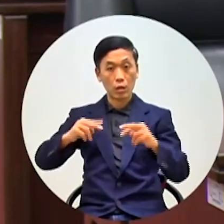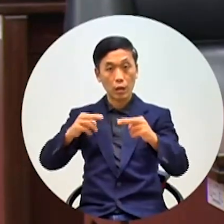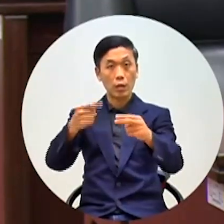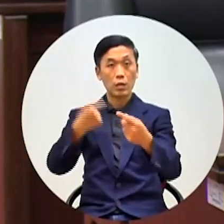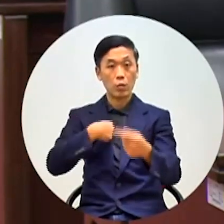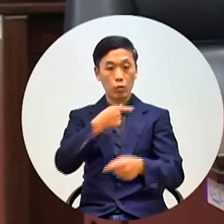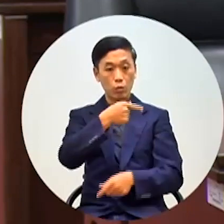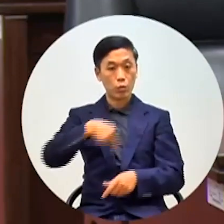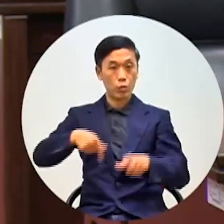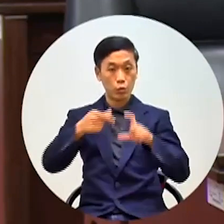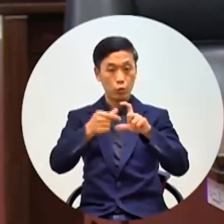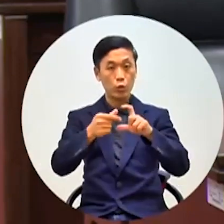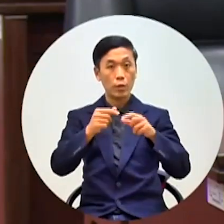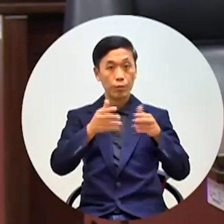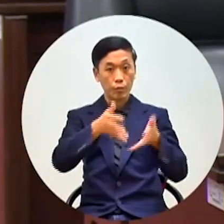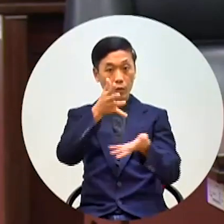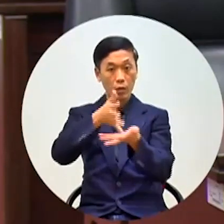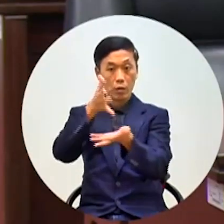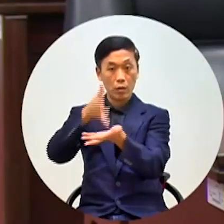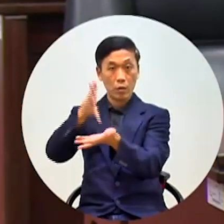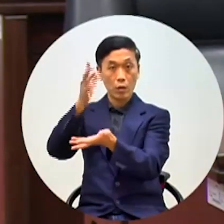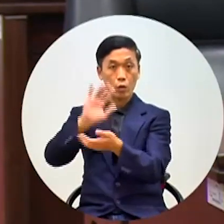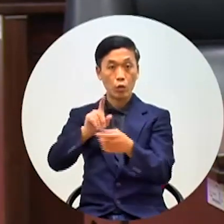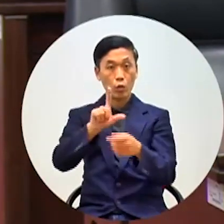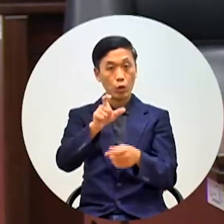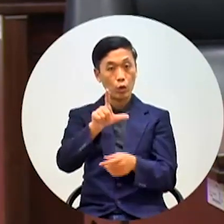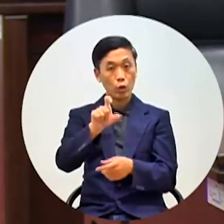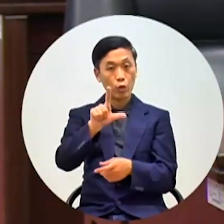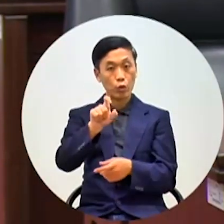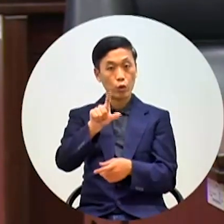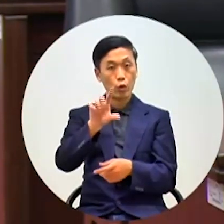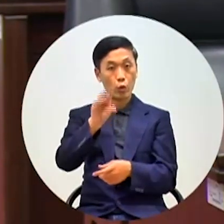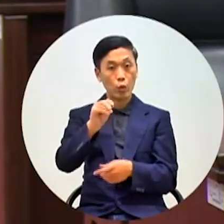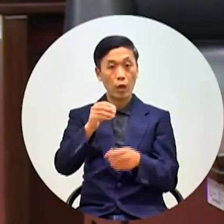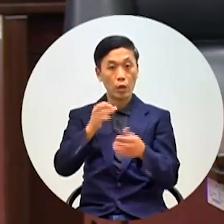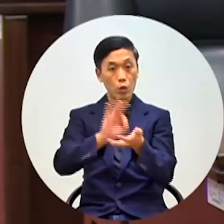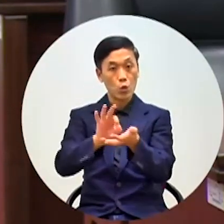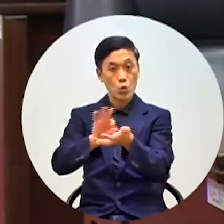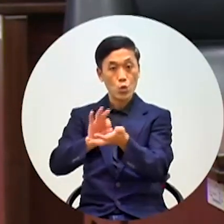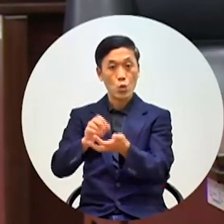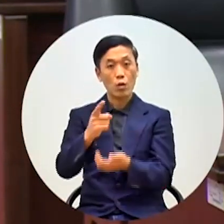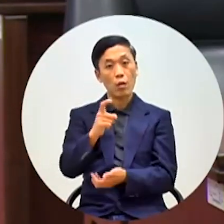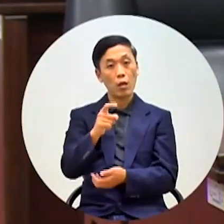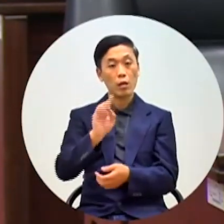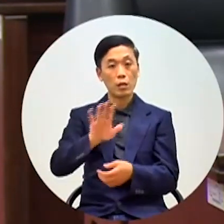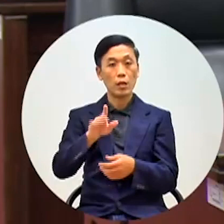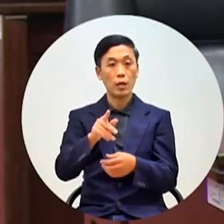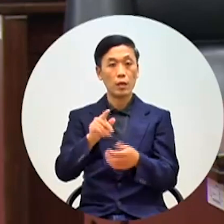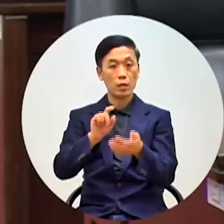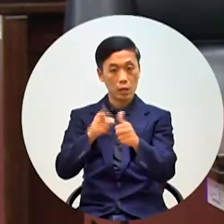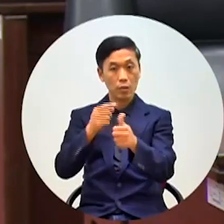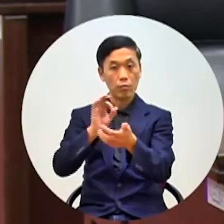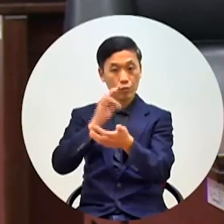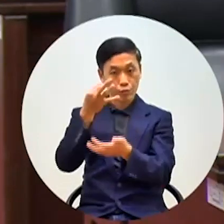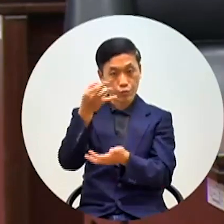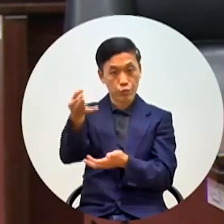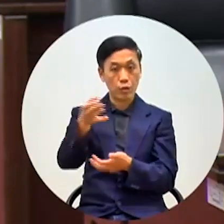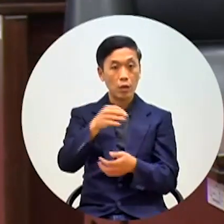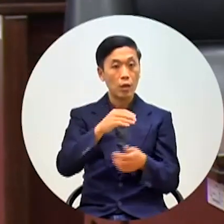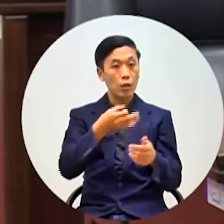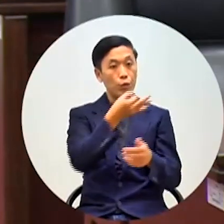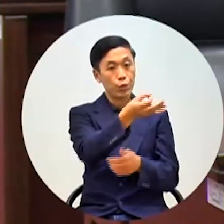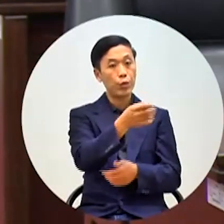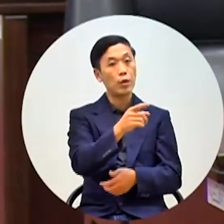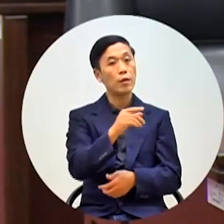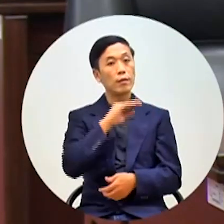例？他就是有66万的材料费，他就是付不出来，现在全部用赊账的。他的消防设备就是